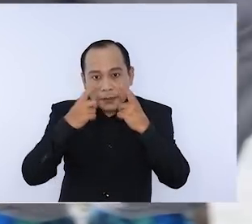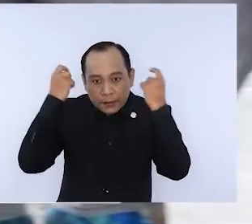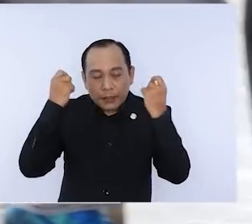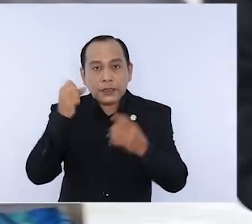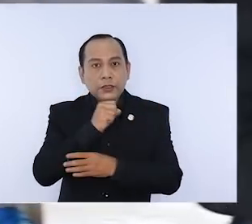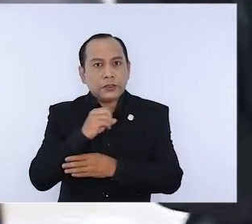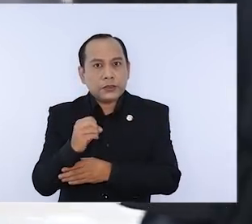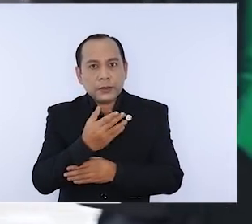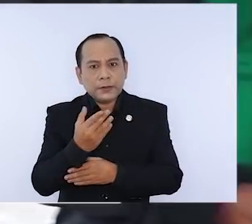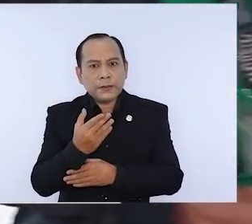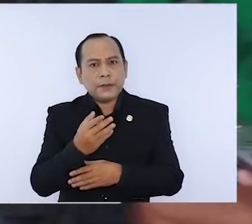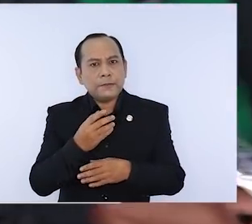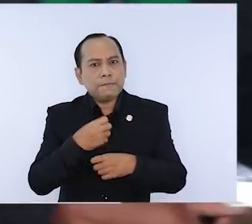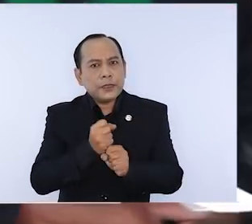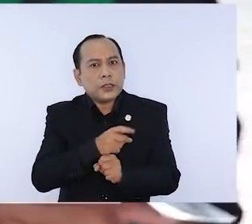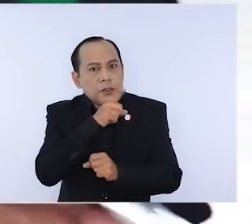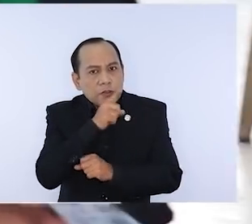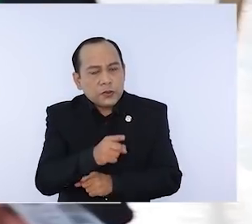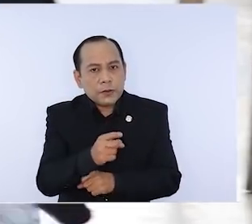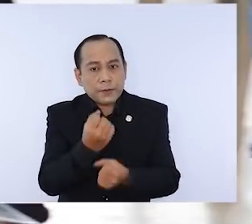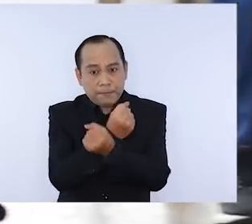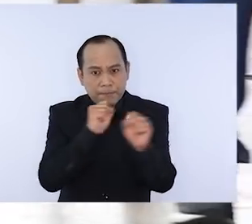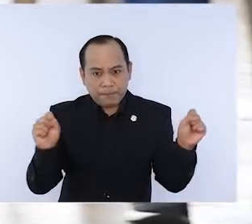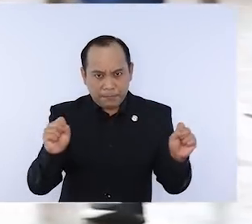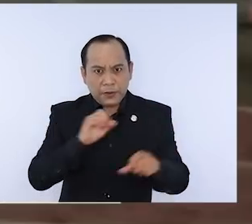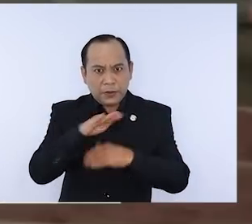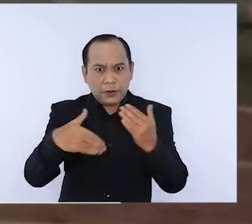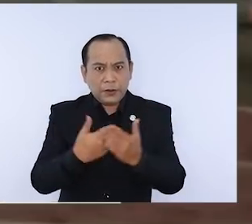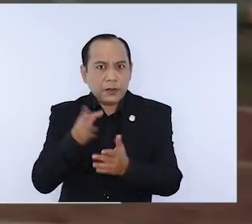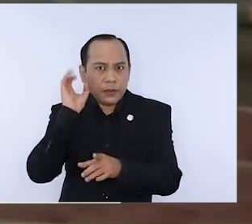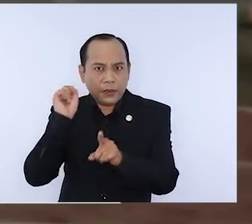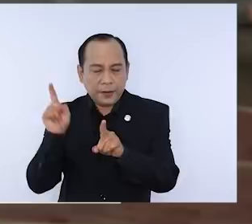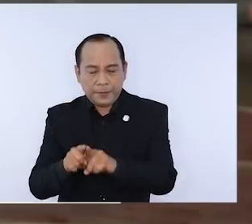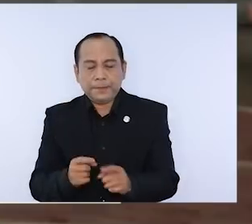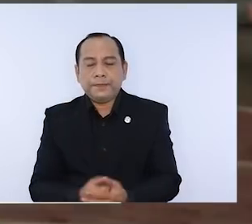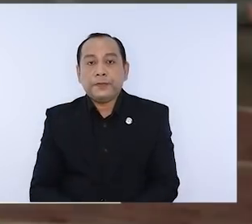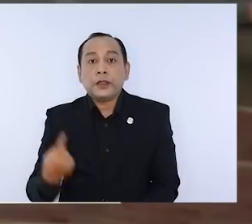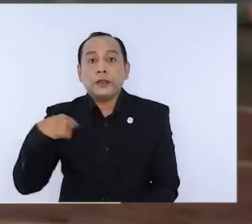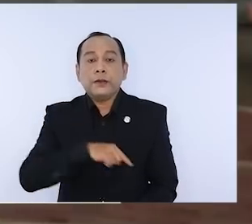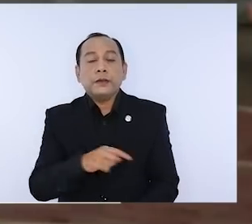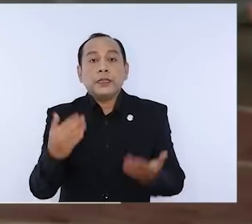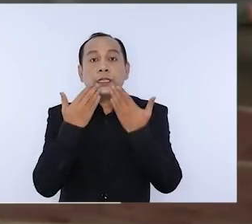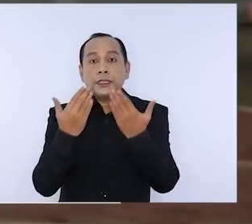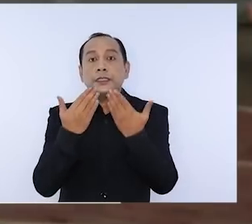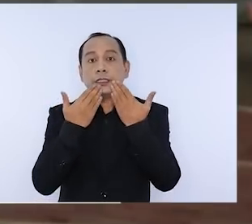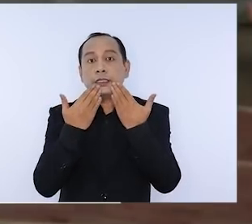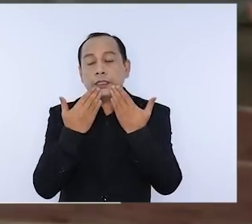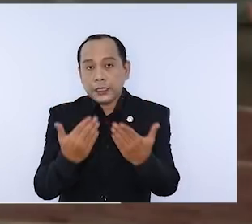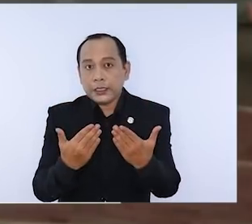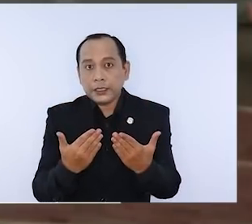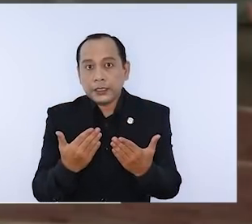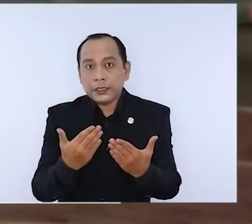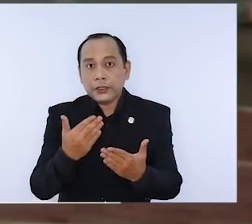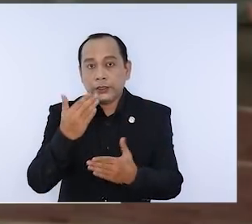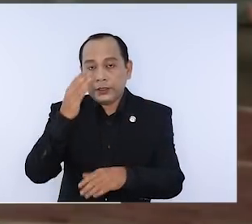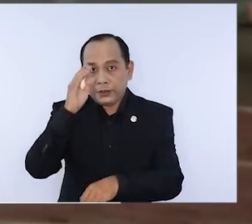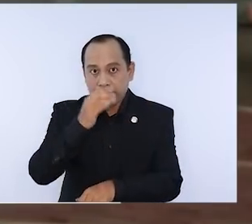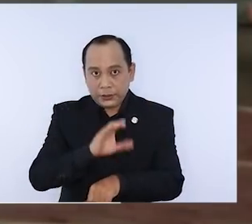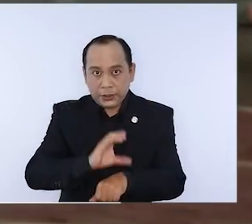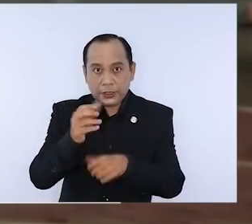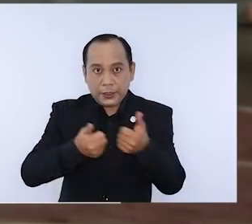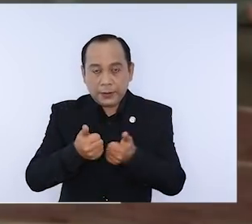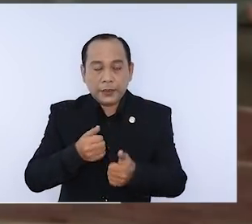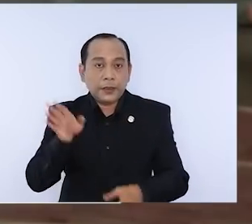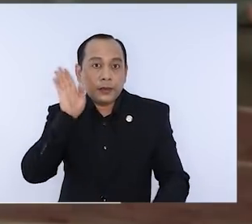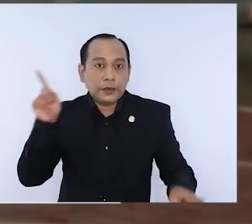upang matiyak ang kaligtasan at kapakanan ng mga kapatid. Nagpapasalamat po kami ng marami sa ating namamahala,